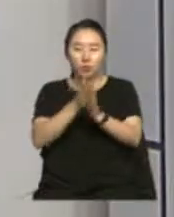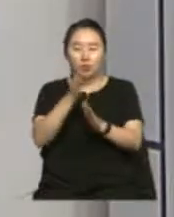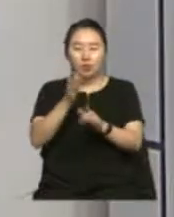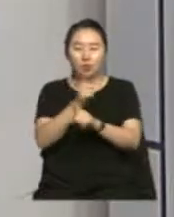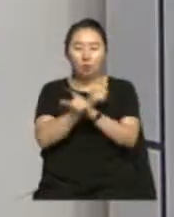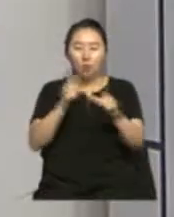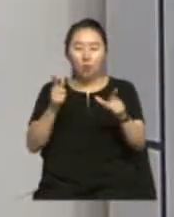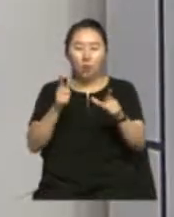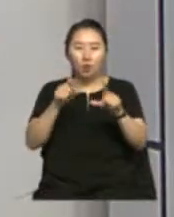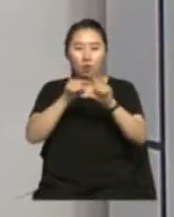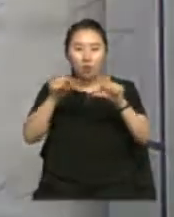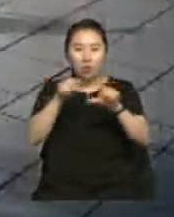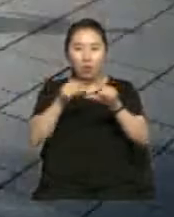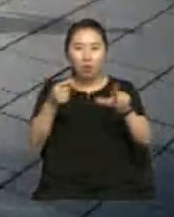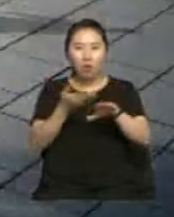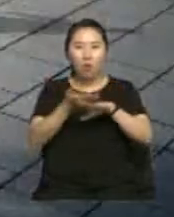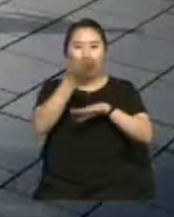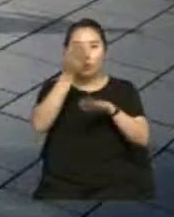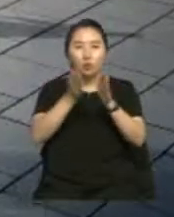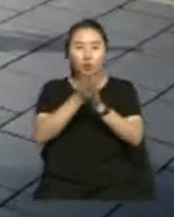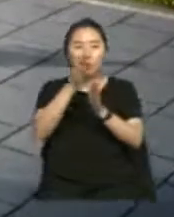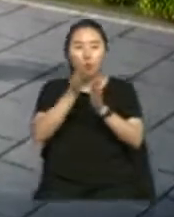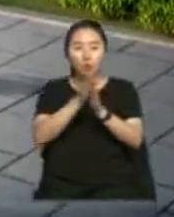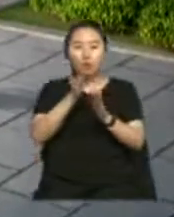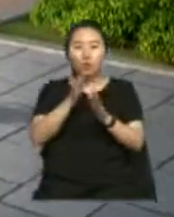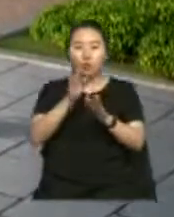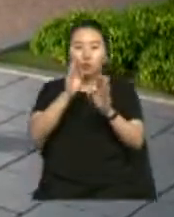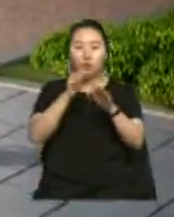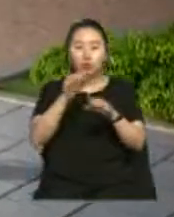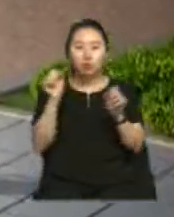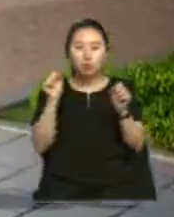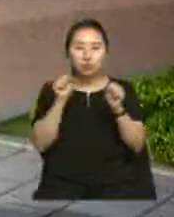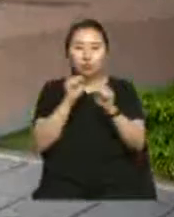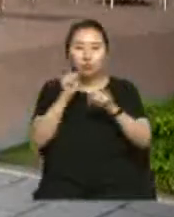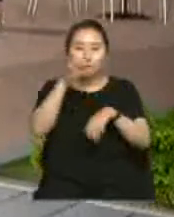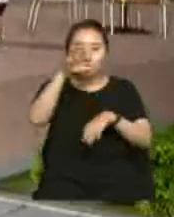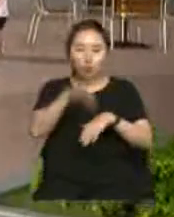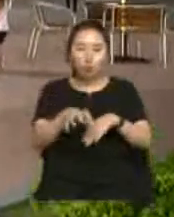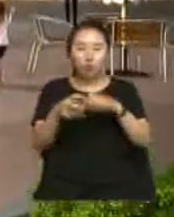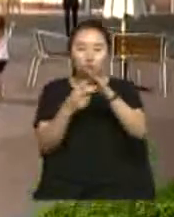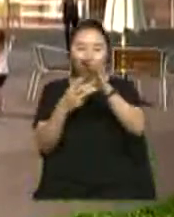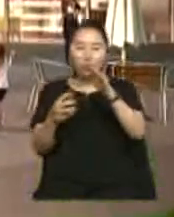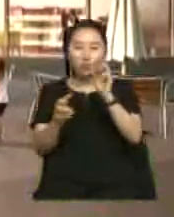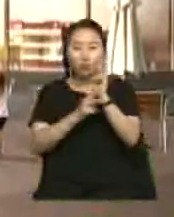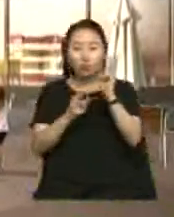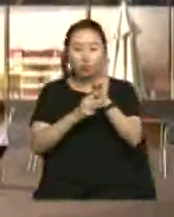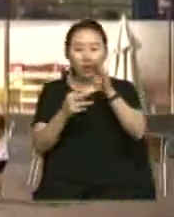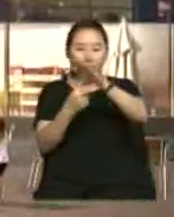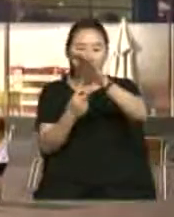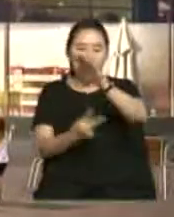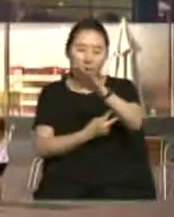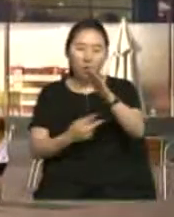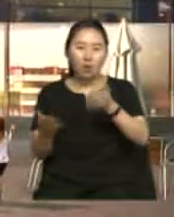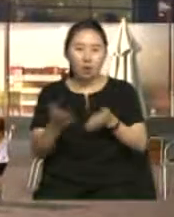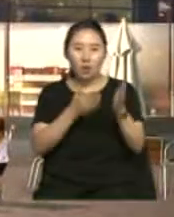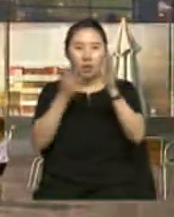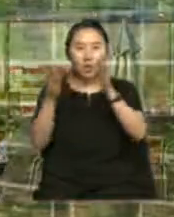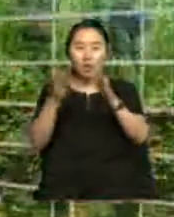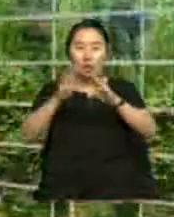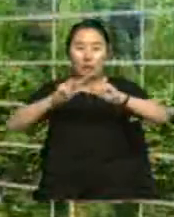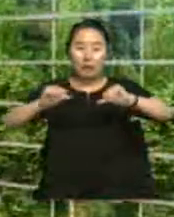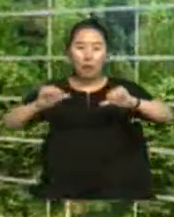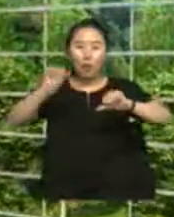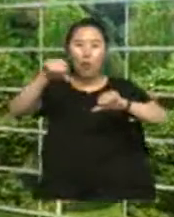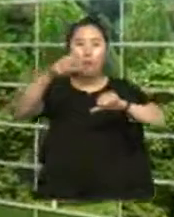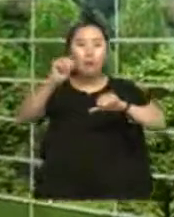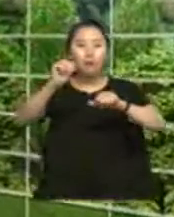일명 공중도시가 조성됩니다. 북부간선도로 신내교차로에서 중랑교차로까지 500m 구간 상부에 인공대지가 들어서는